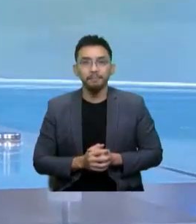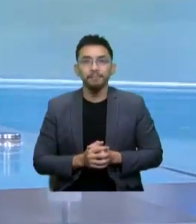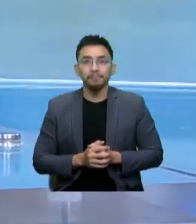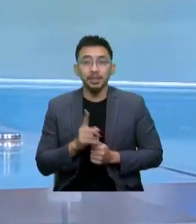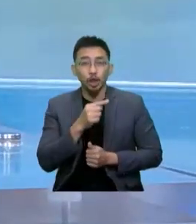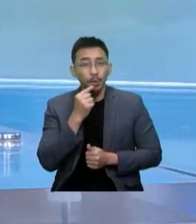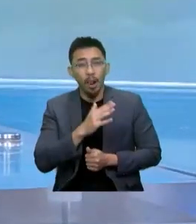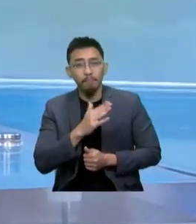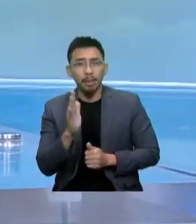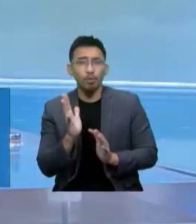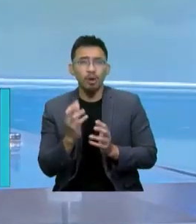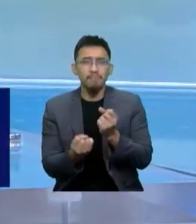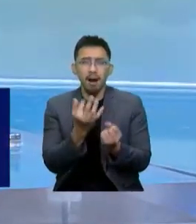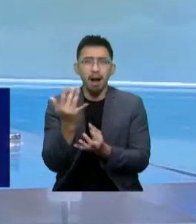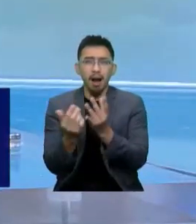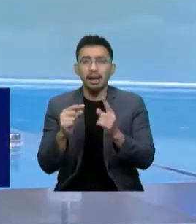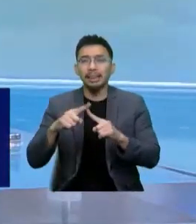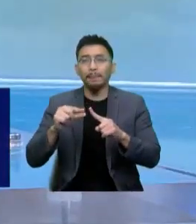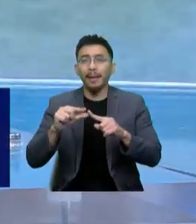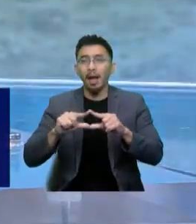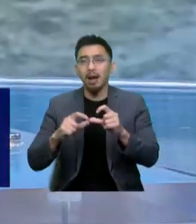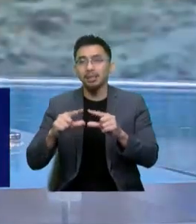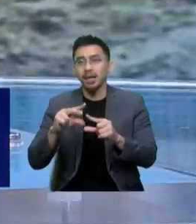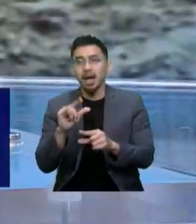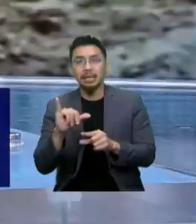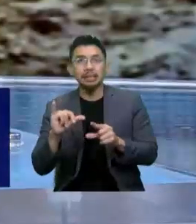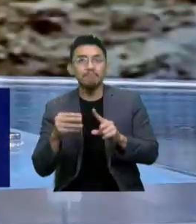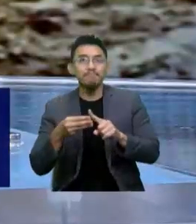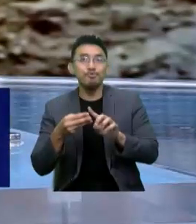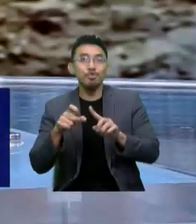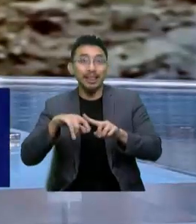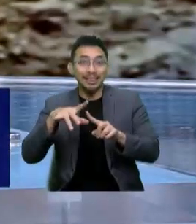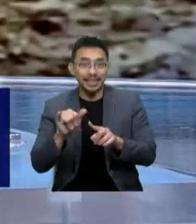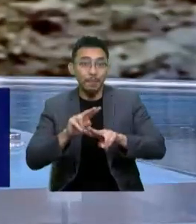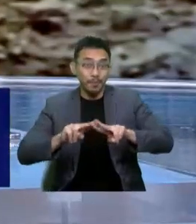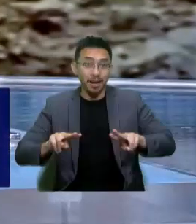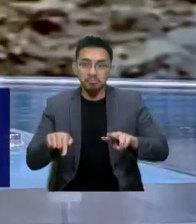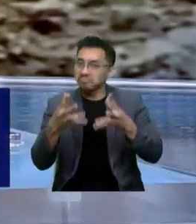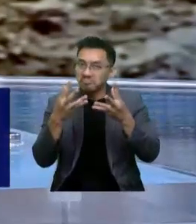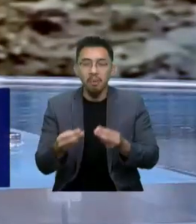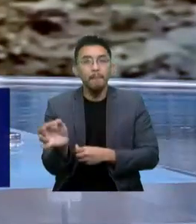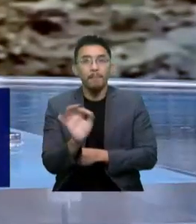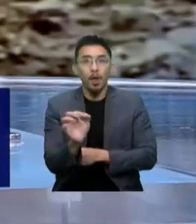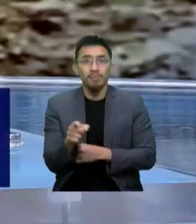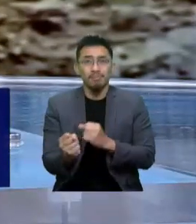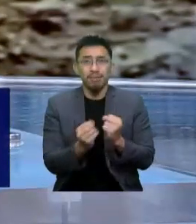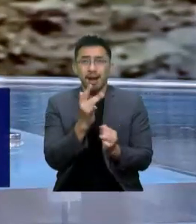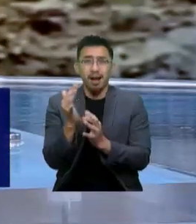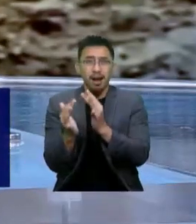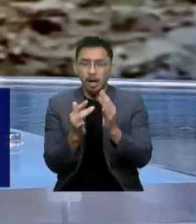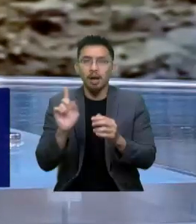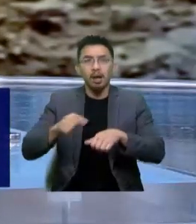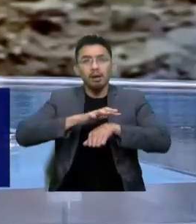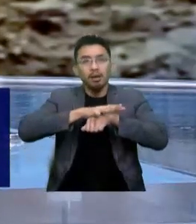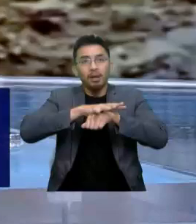Pemirsa, sepekan lebih kebakaran di tempat pembuangan sampah Sari Mukti di Kabupaten Bandung Barat belum juga padam. Pemadaman juga melibatkan